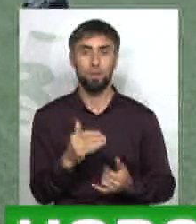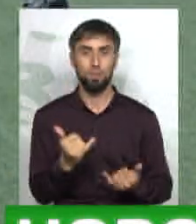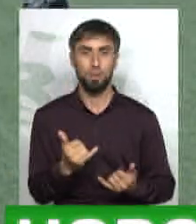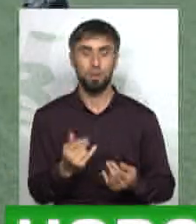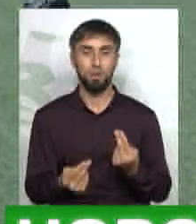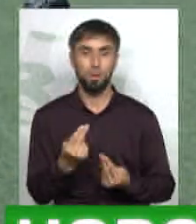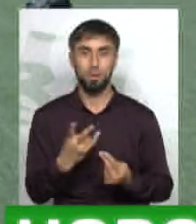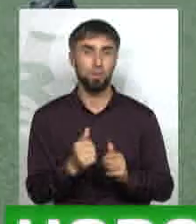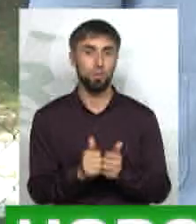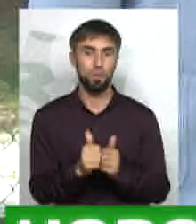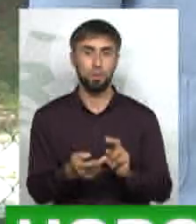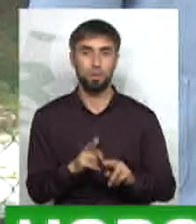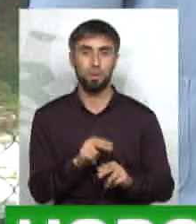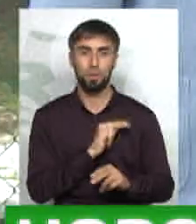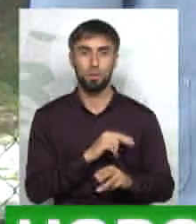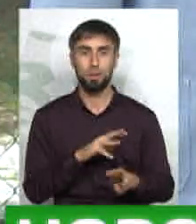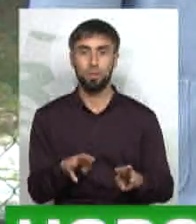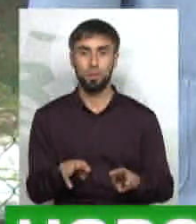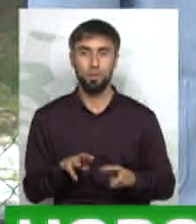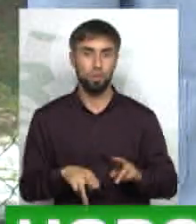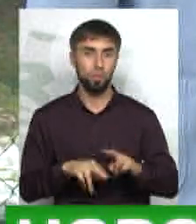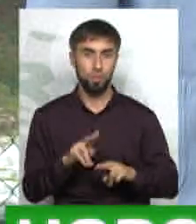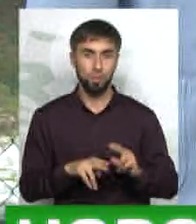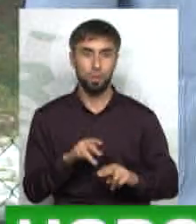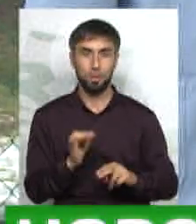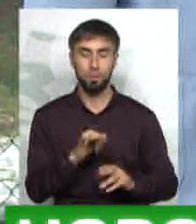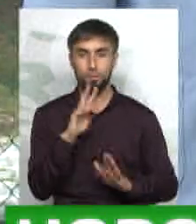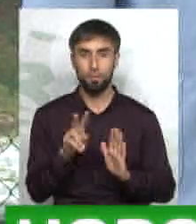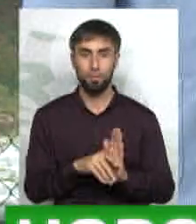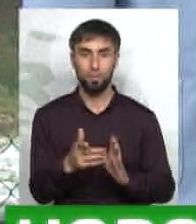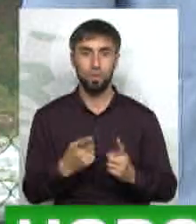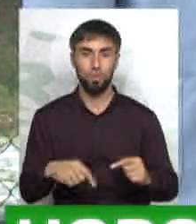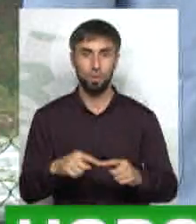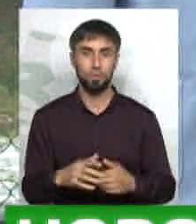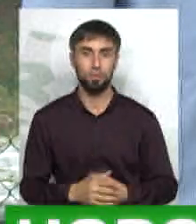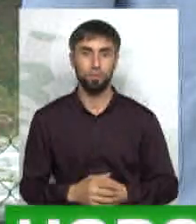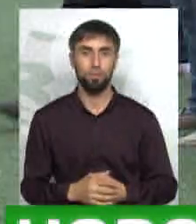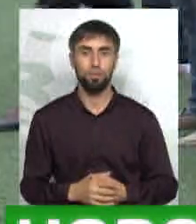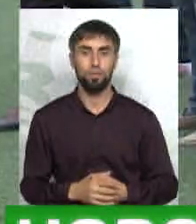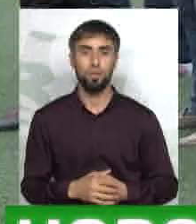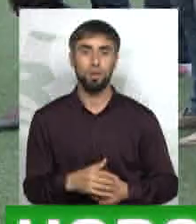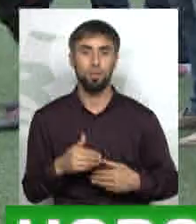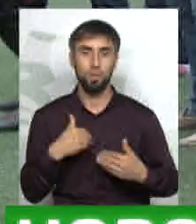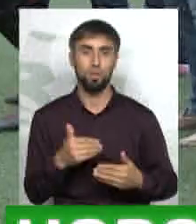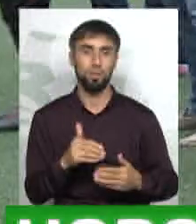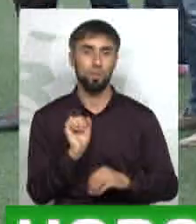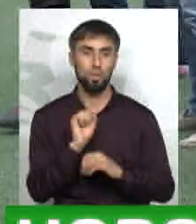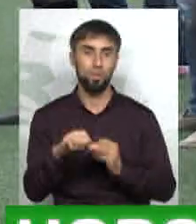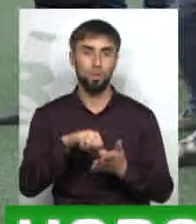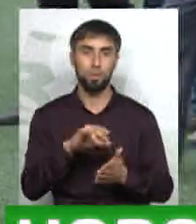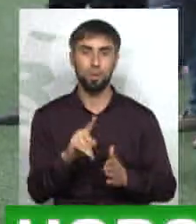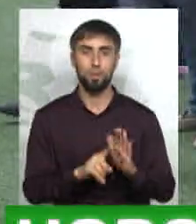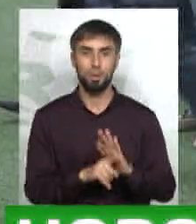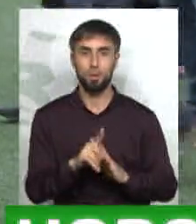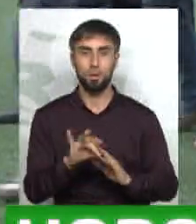сегодня. Игроки на турнире – это сотрудники Министерства строительства и подведомственных организаций. Пожелал победы участникам перед